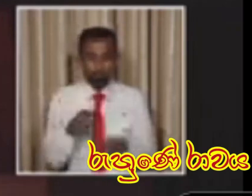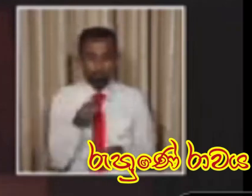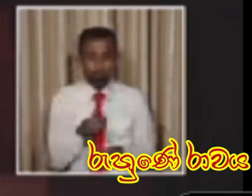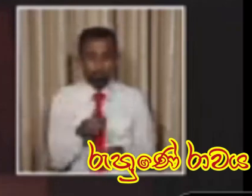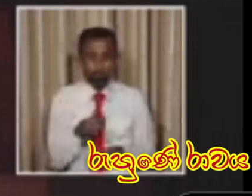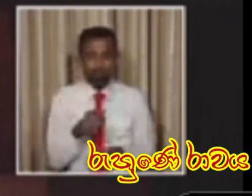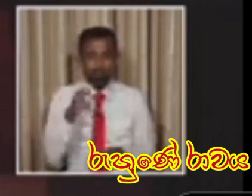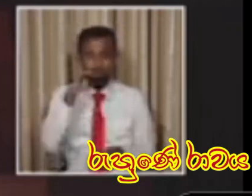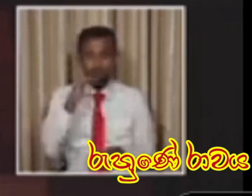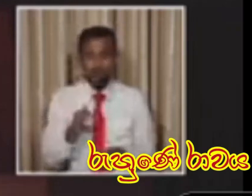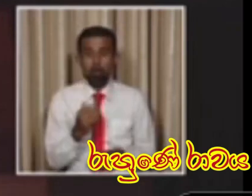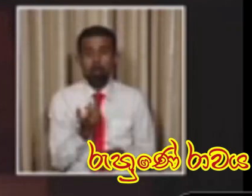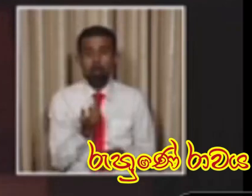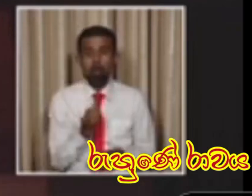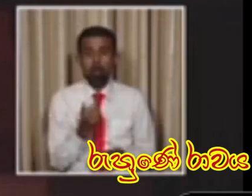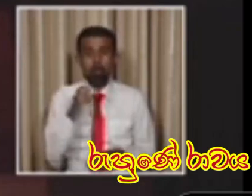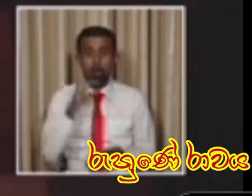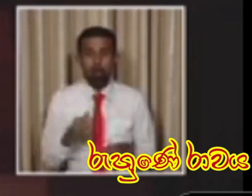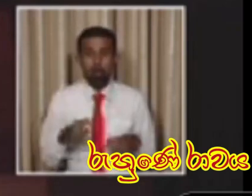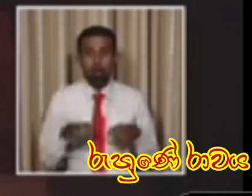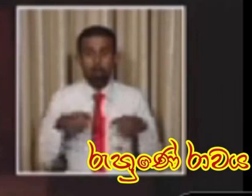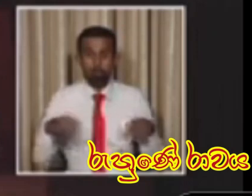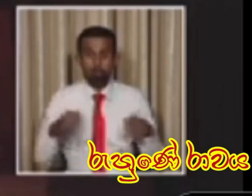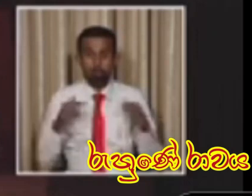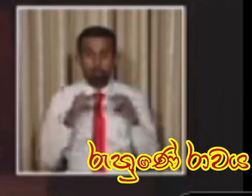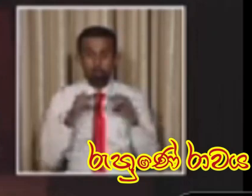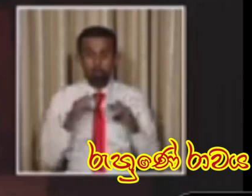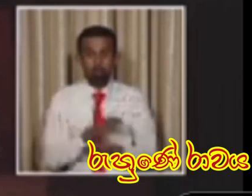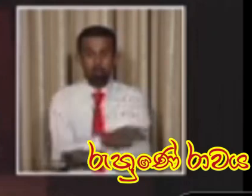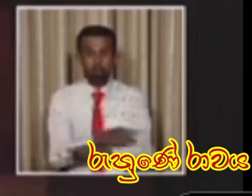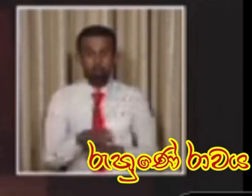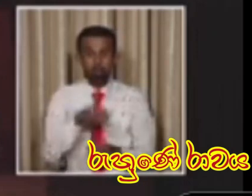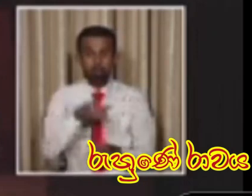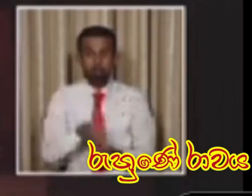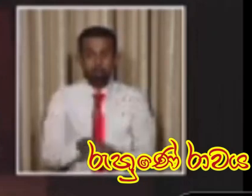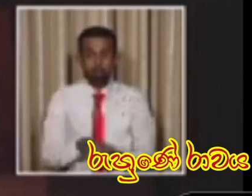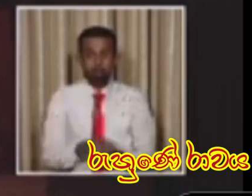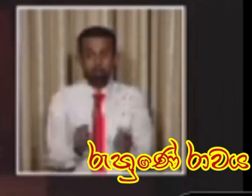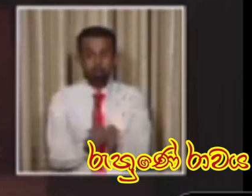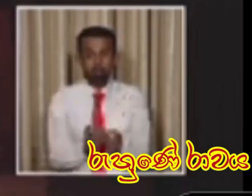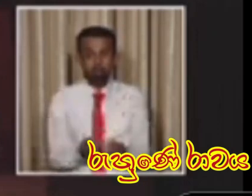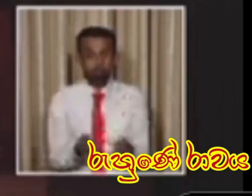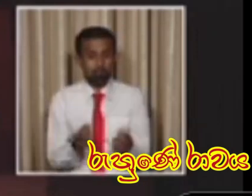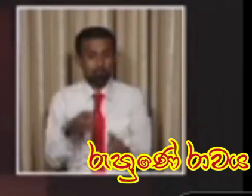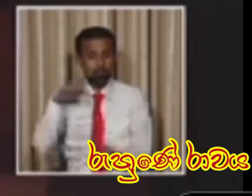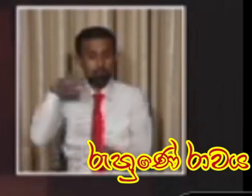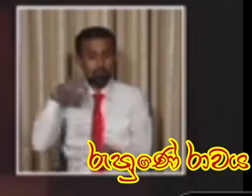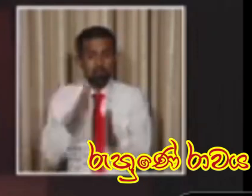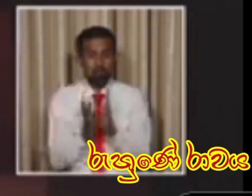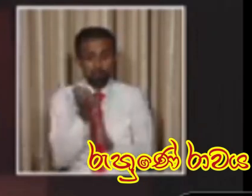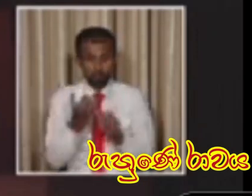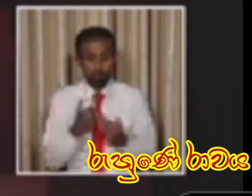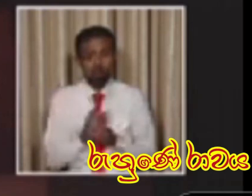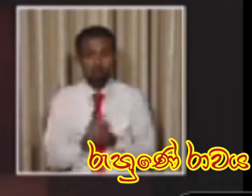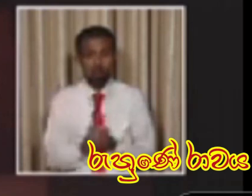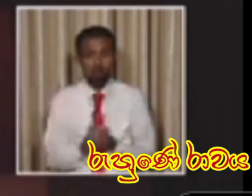අඩුම මිලකට අඩුම පිරිවැයකට සාධාරණ ක්‍රමවේදයක් තුළ කාර්යක්ෂම විදුලිය සැපීමේ අයිති අපිට තියෙනවා.